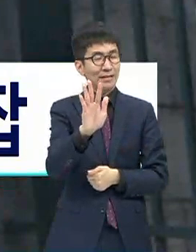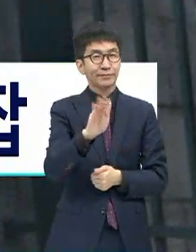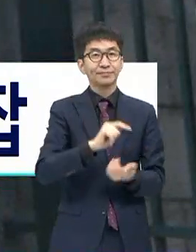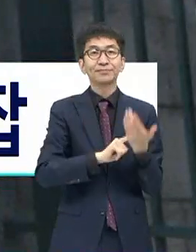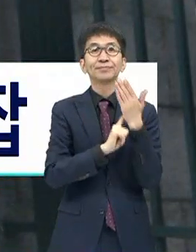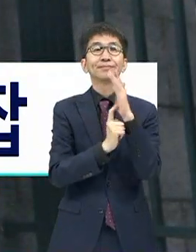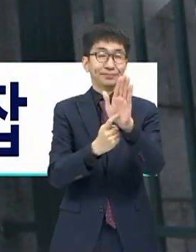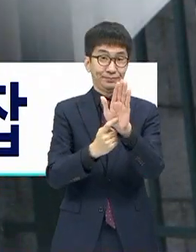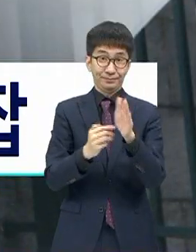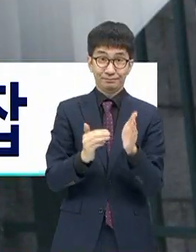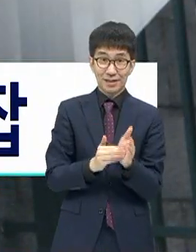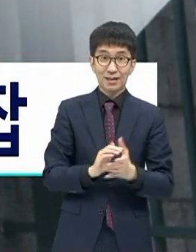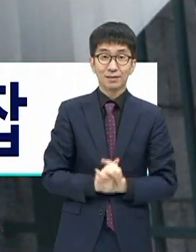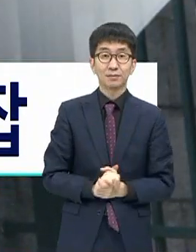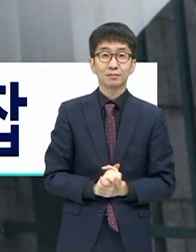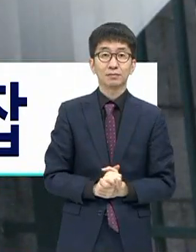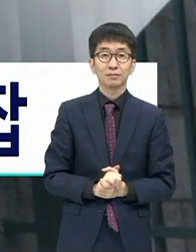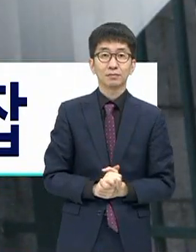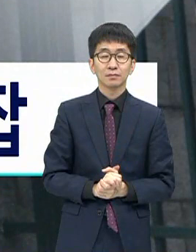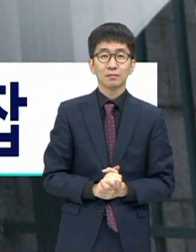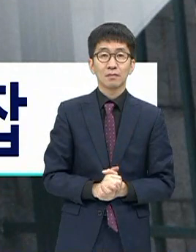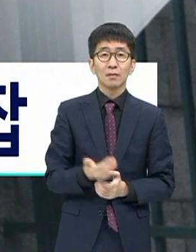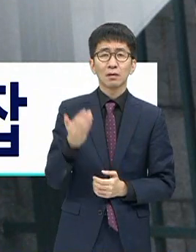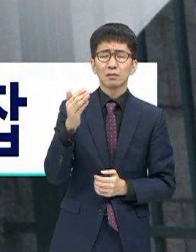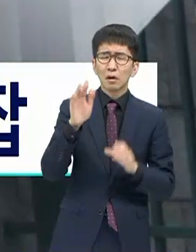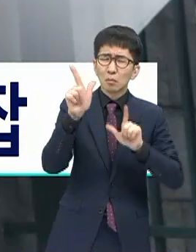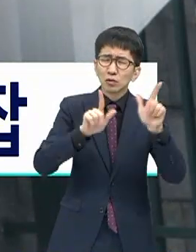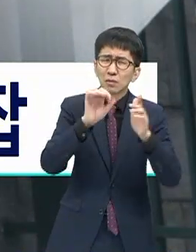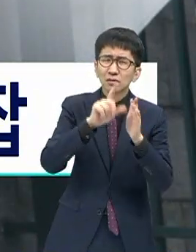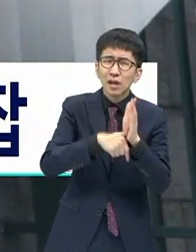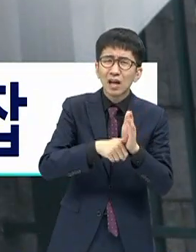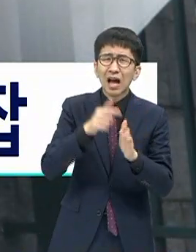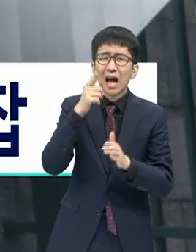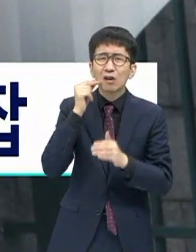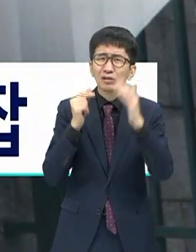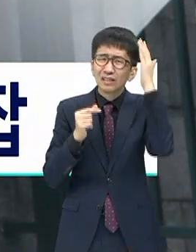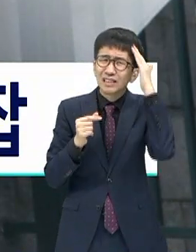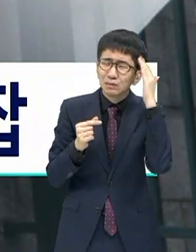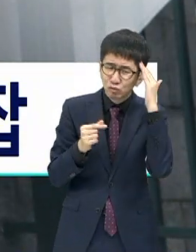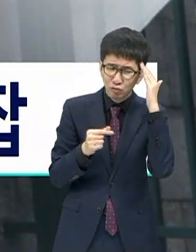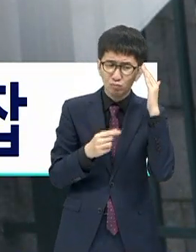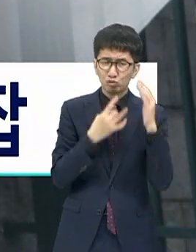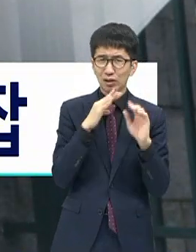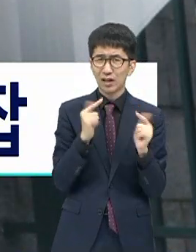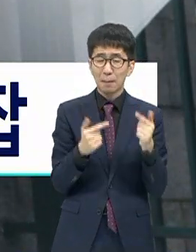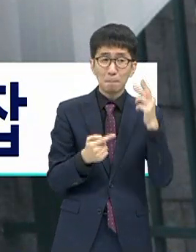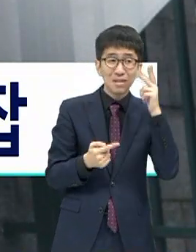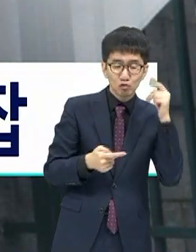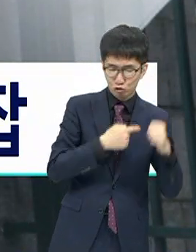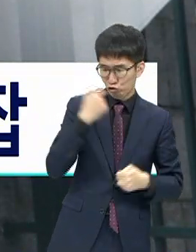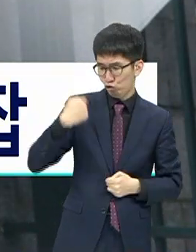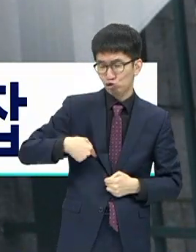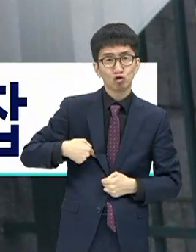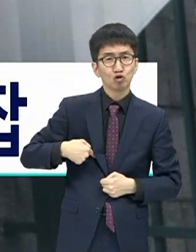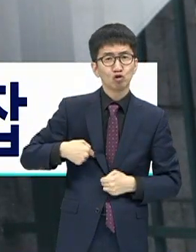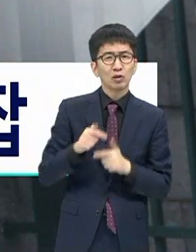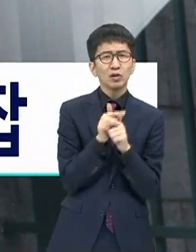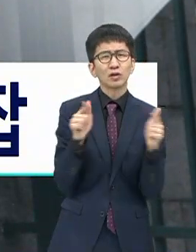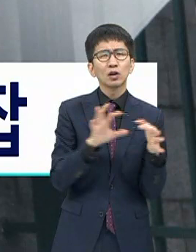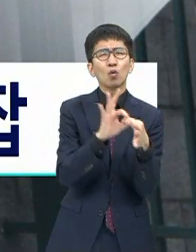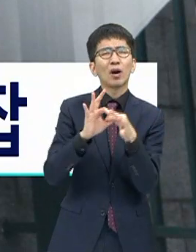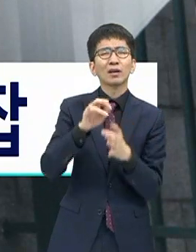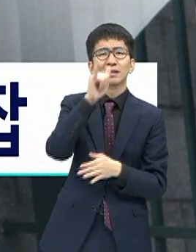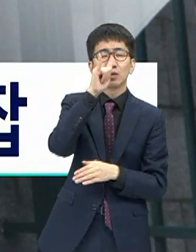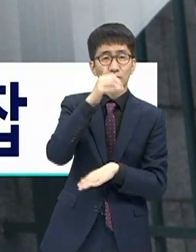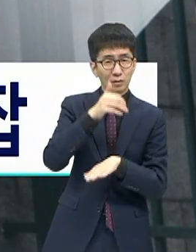않기로 했다는 보도가 나왔습니다 하지만 이 선거는 단순한 한일 관계에서 볼 게 아니라 미국과 중국 까지 얽힌 문제